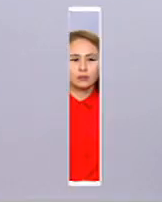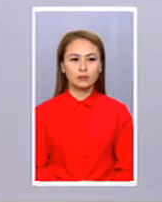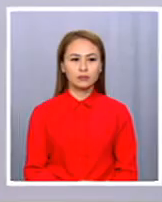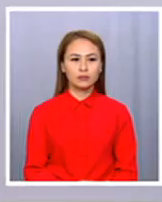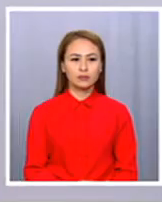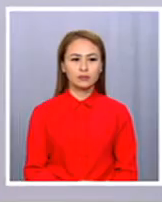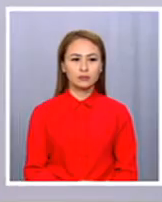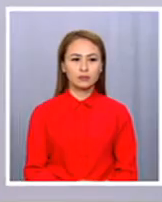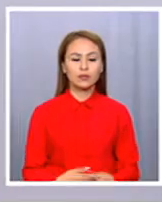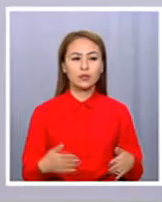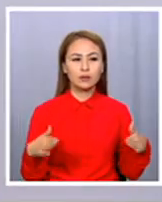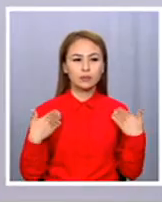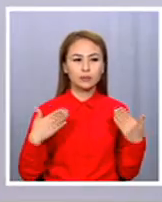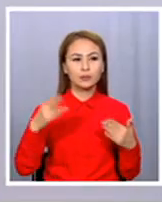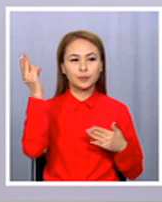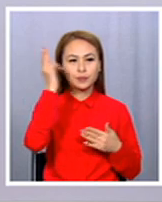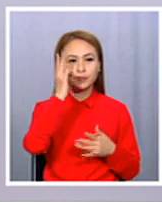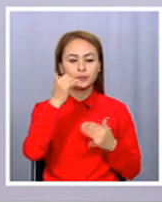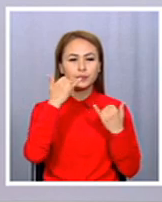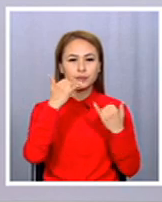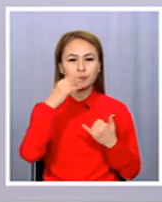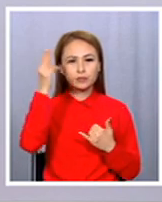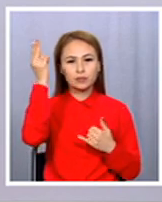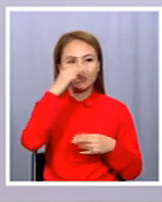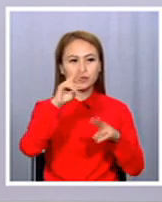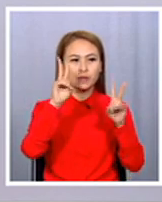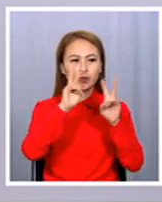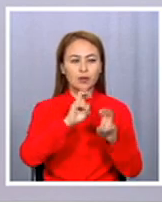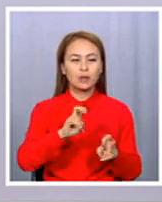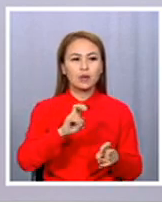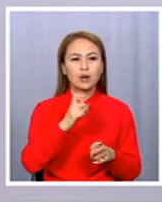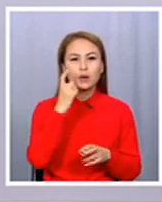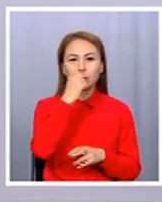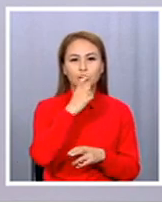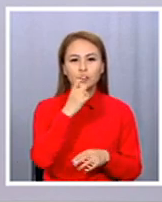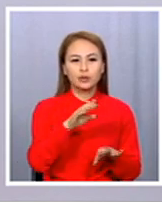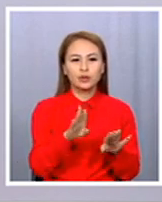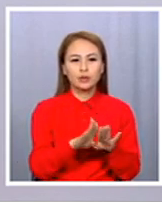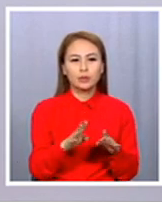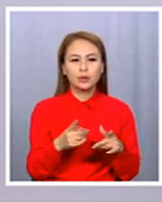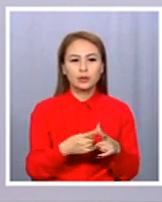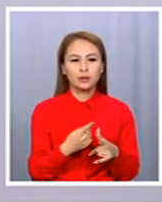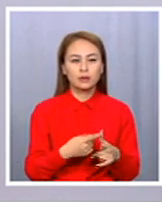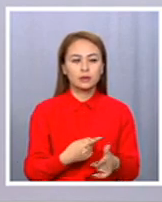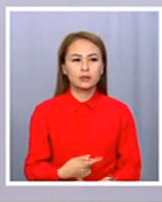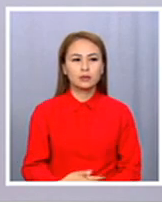Сәлеметсіздер ме, оқушылар? Бүгінгі сабағымыздың тақырыбы бұрыш деп аталады.